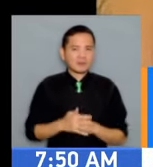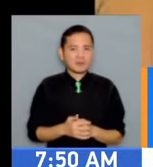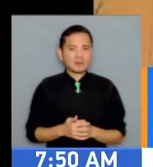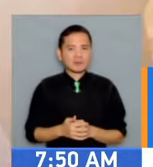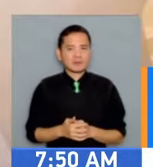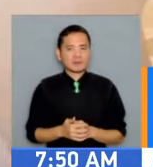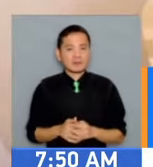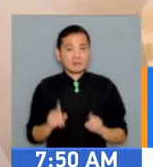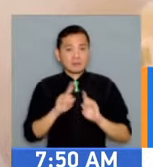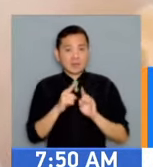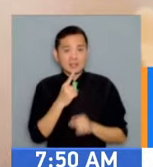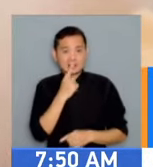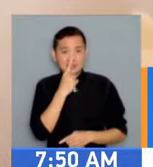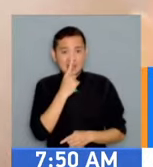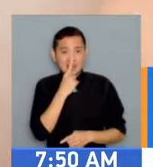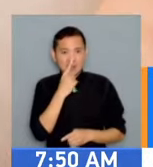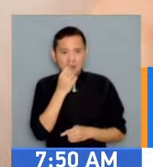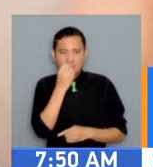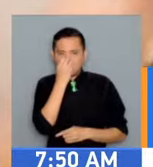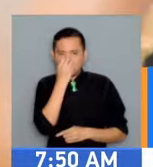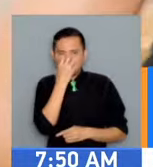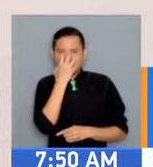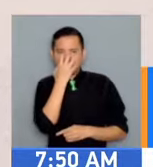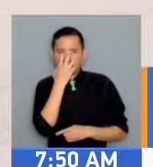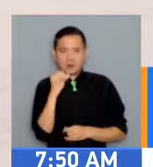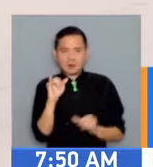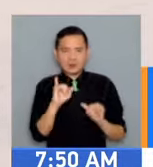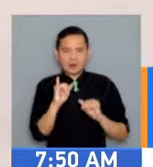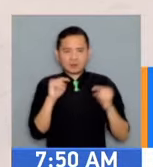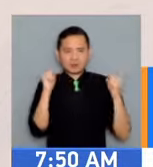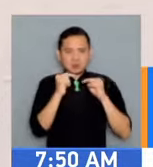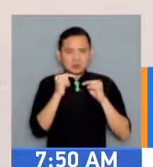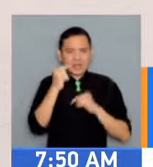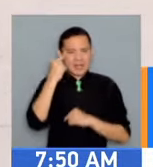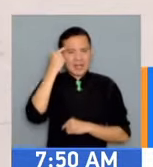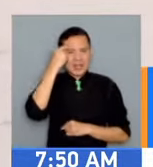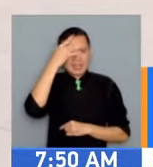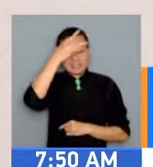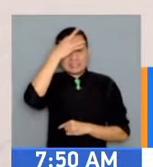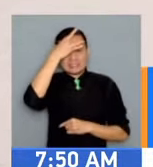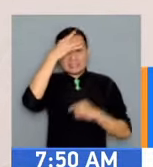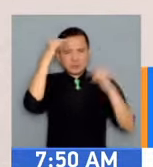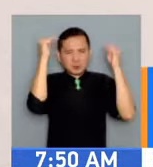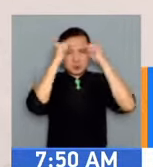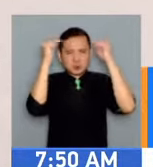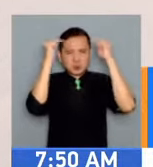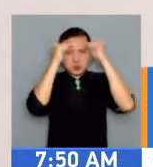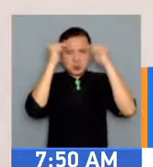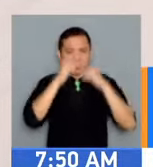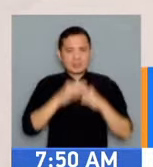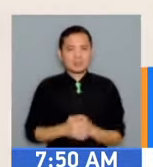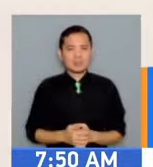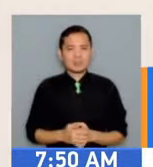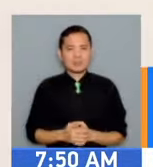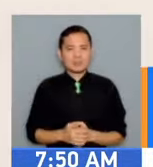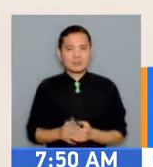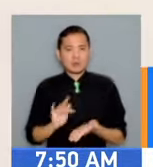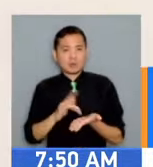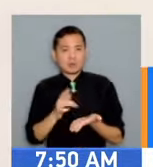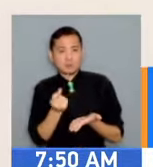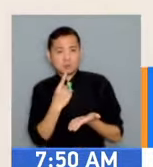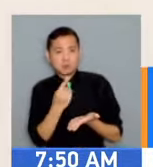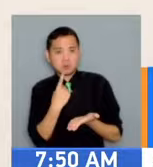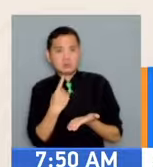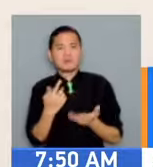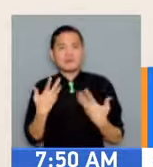ang namaga. Sumakit din pati ang kanyang ulo. Dahil wa-epekta ang ininom na painkiller ni Justin, dinala na siya ng